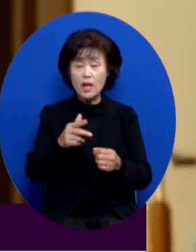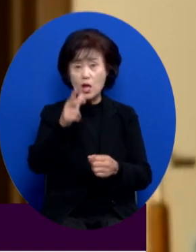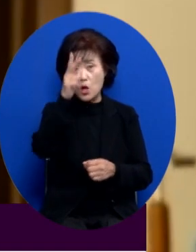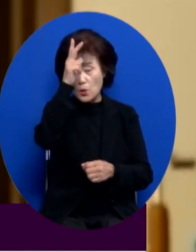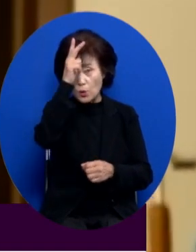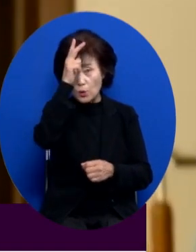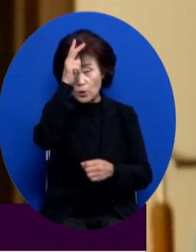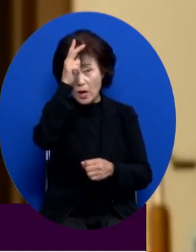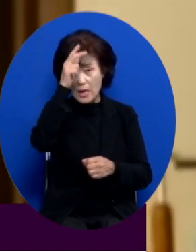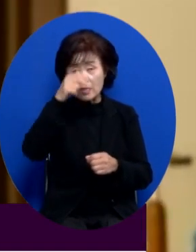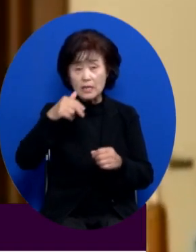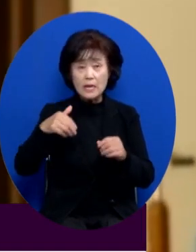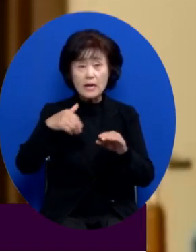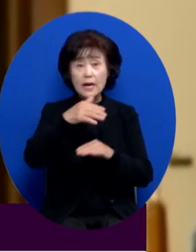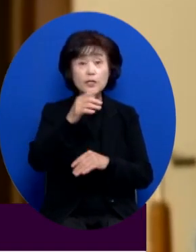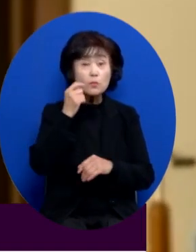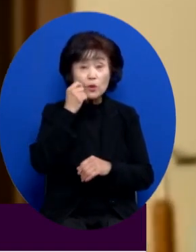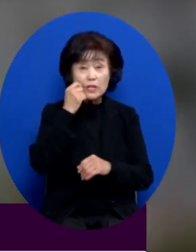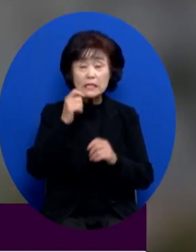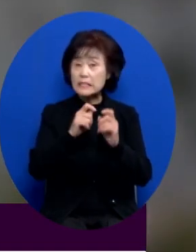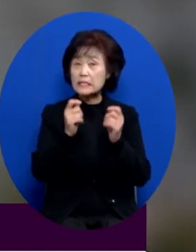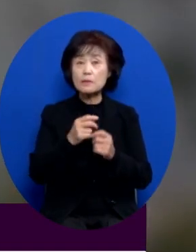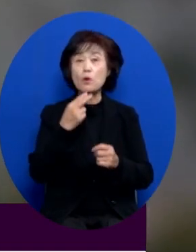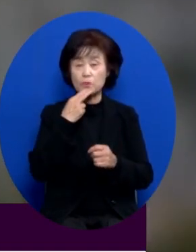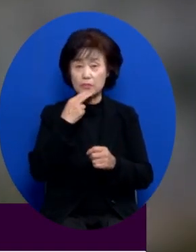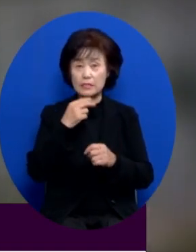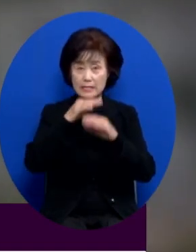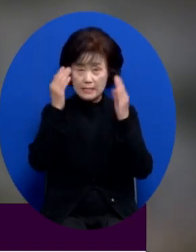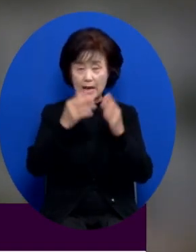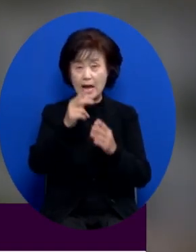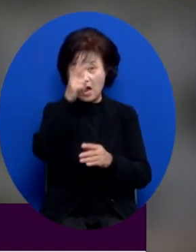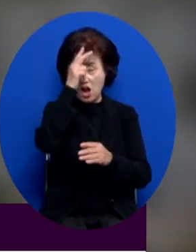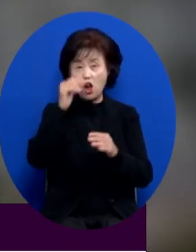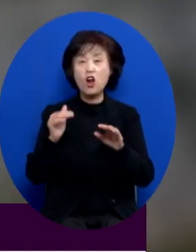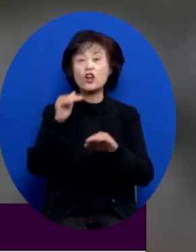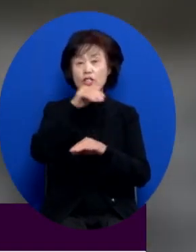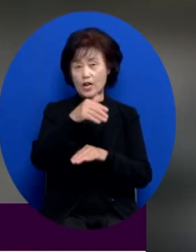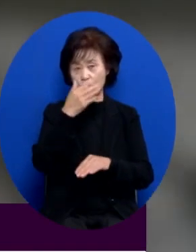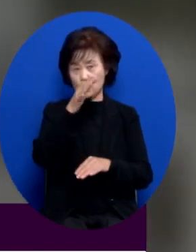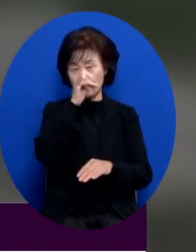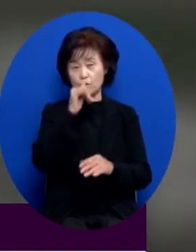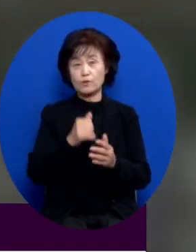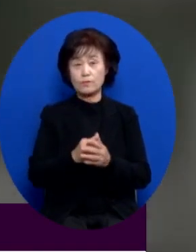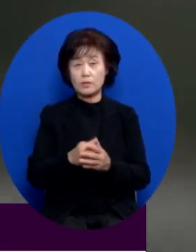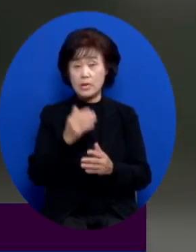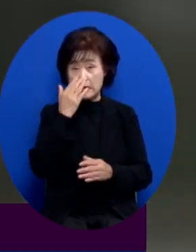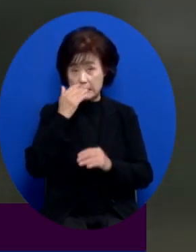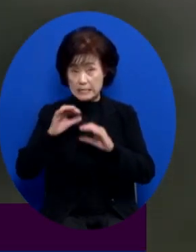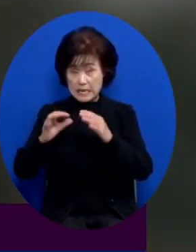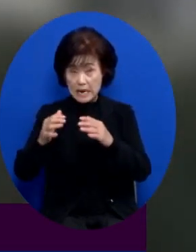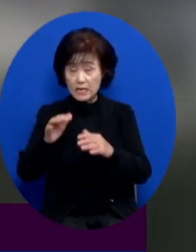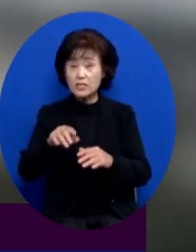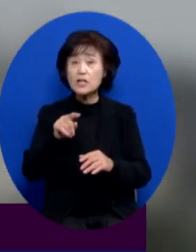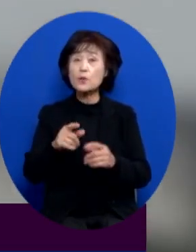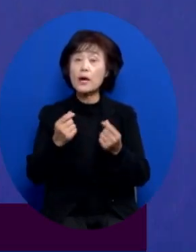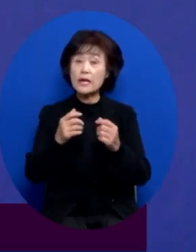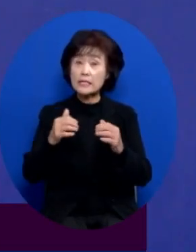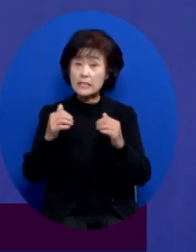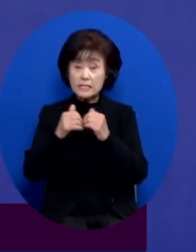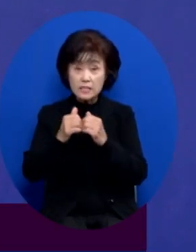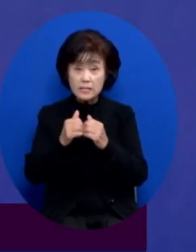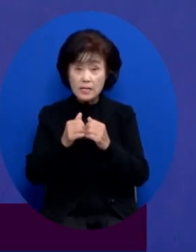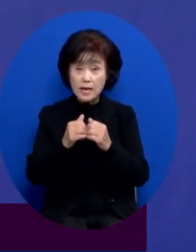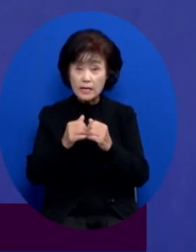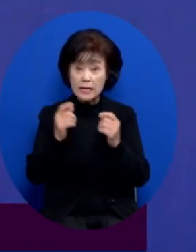요르단으로 못 나간 팀들은 없는 걸로 알고 있고요. 네, 이스라엘에서 이런 사태들이 종종 발생하나요?